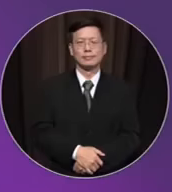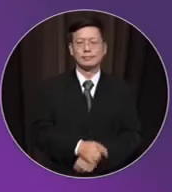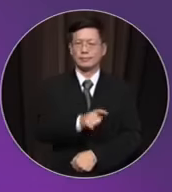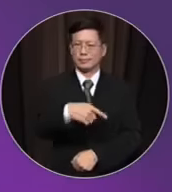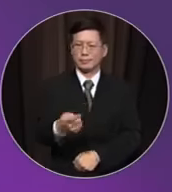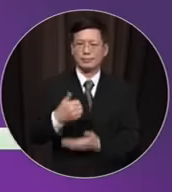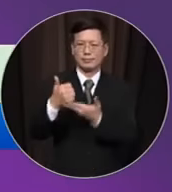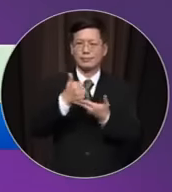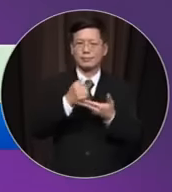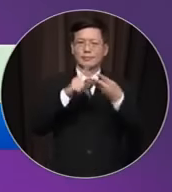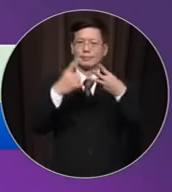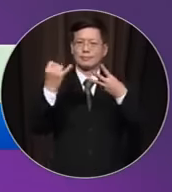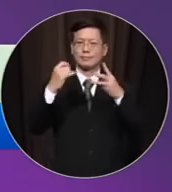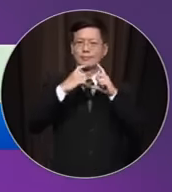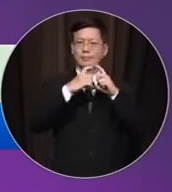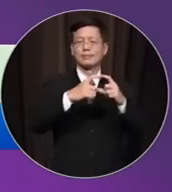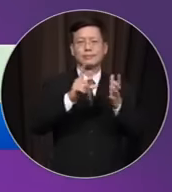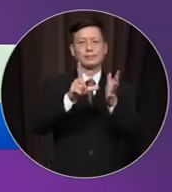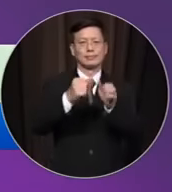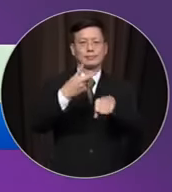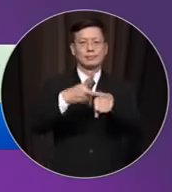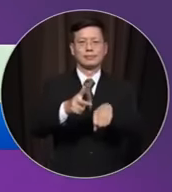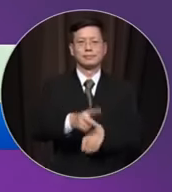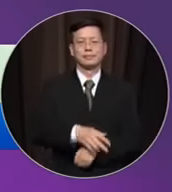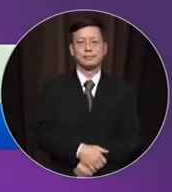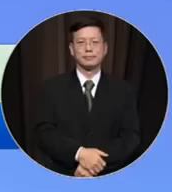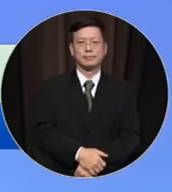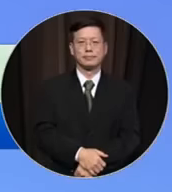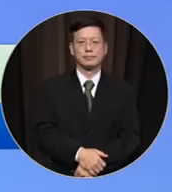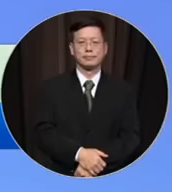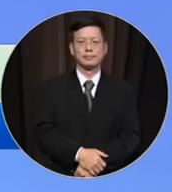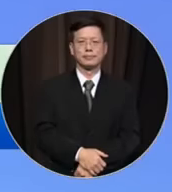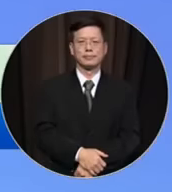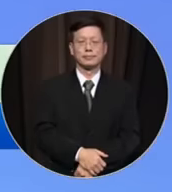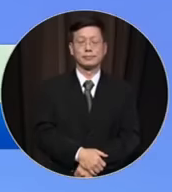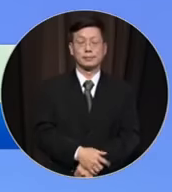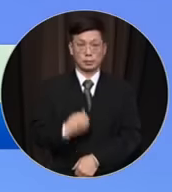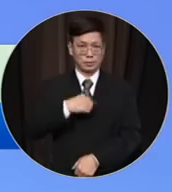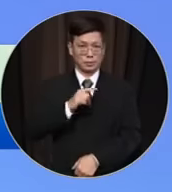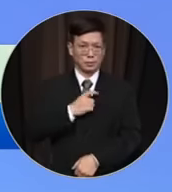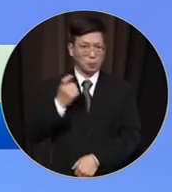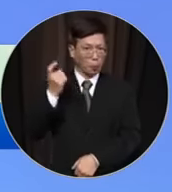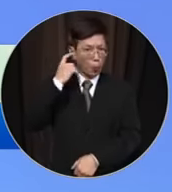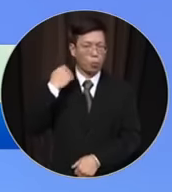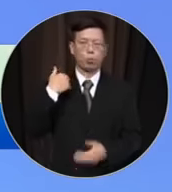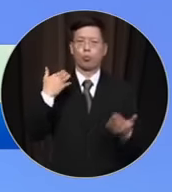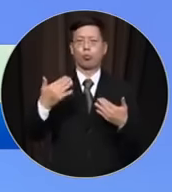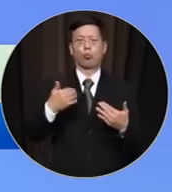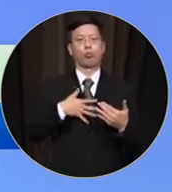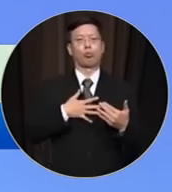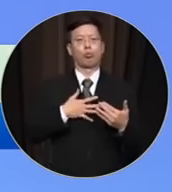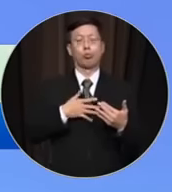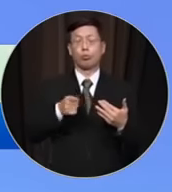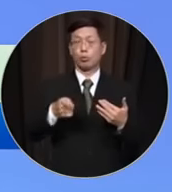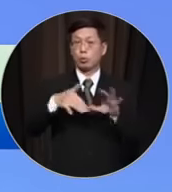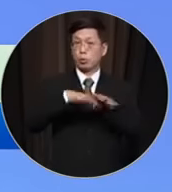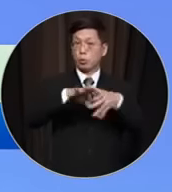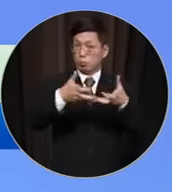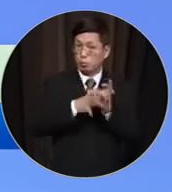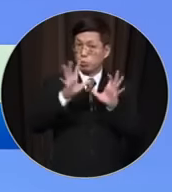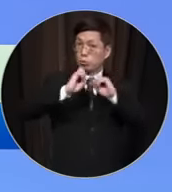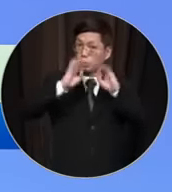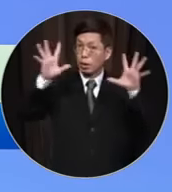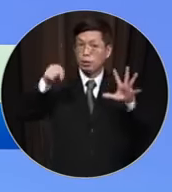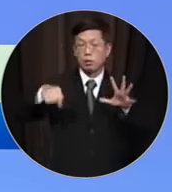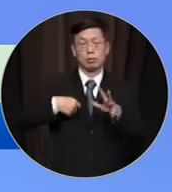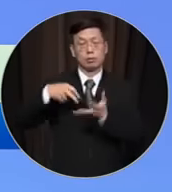接下来我们请王如雪女士回答，时间两分钟。 根据我的了解，针对这个事件，文化部有公布立委